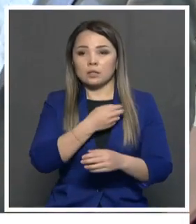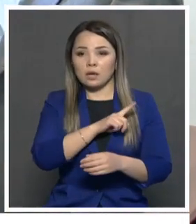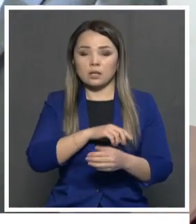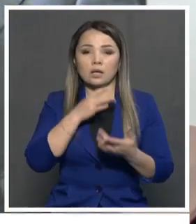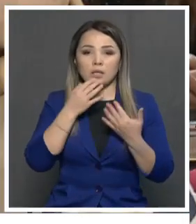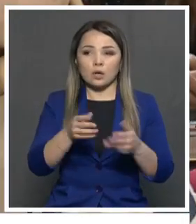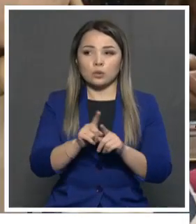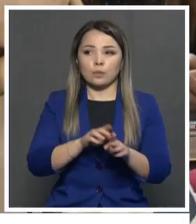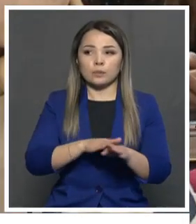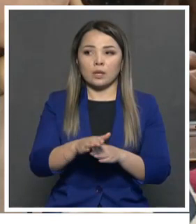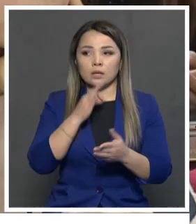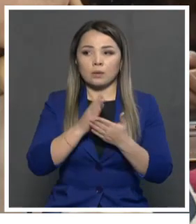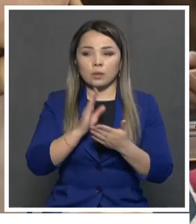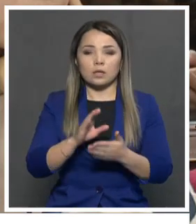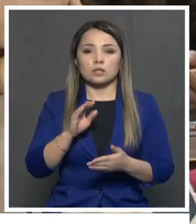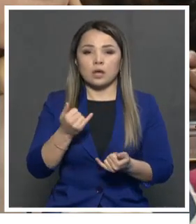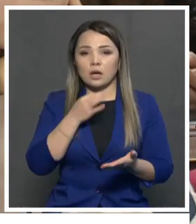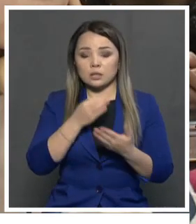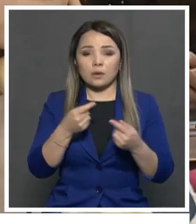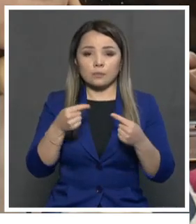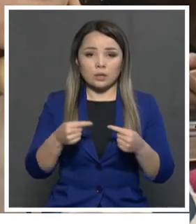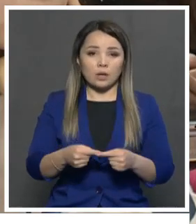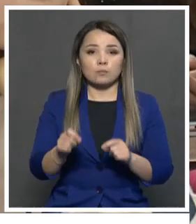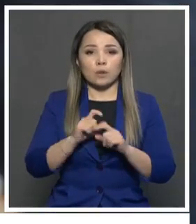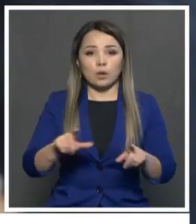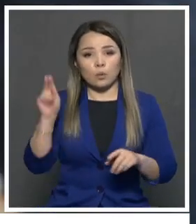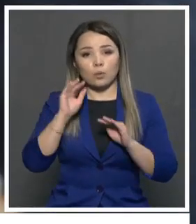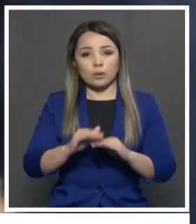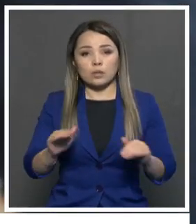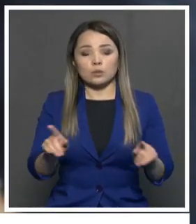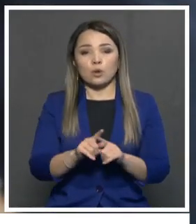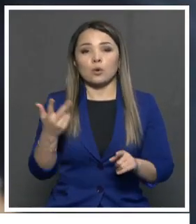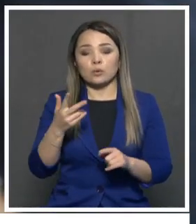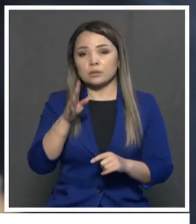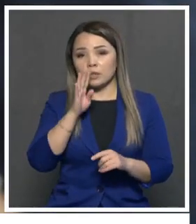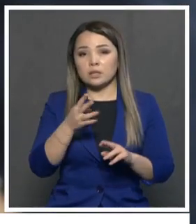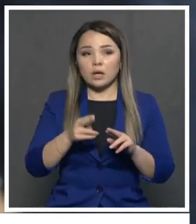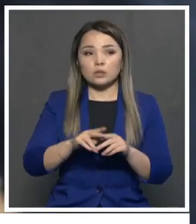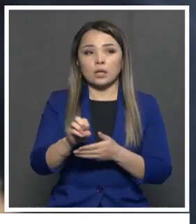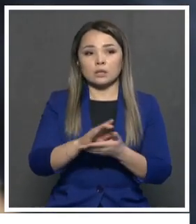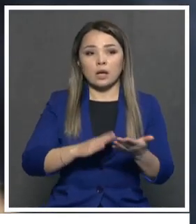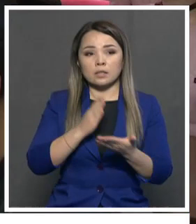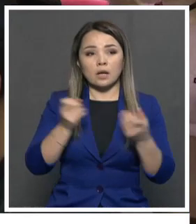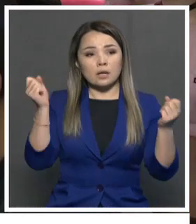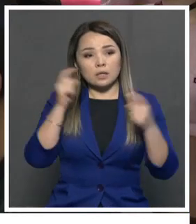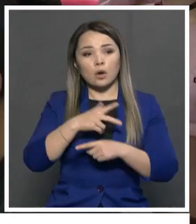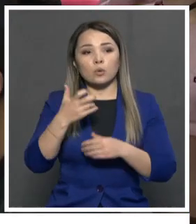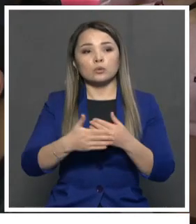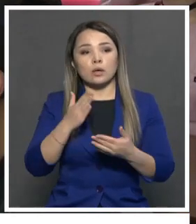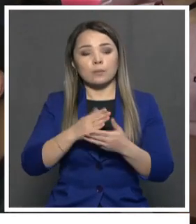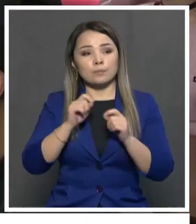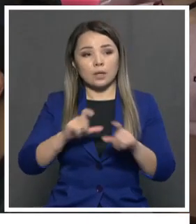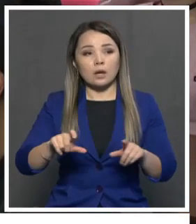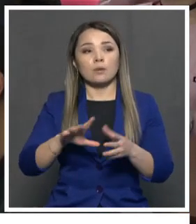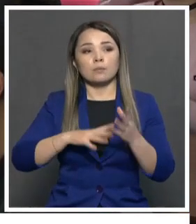талаптарды сақтауы тиіс. Жандарбек Бекшиннің қаулысына сәйкес мектеп оқушыларының да 3-90-ды қалай жалғастыратыны белгілі болды. Енді 300 оқушыға дейінгі